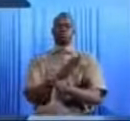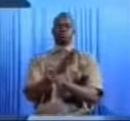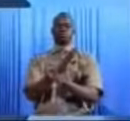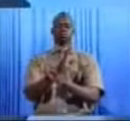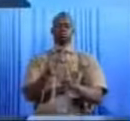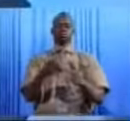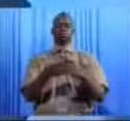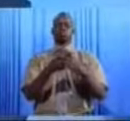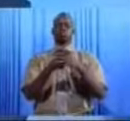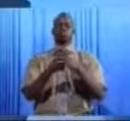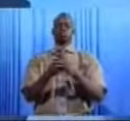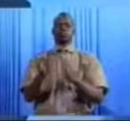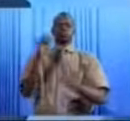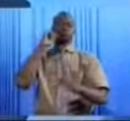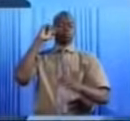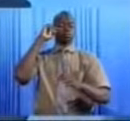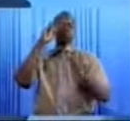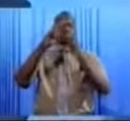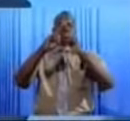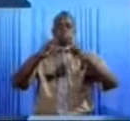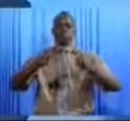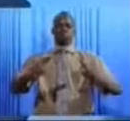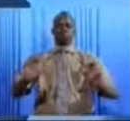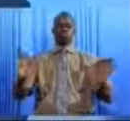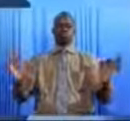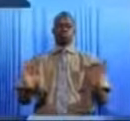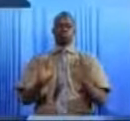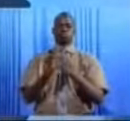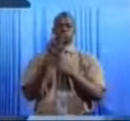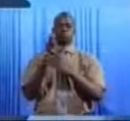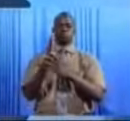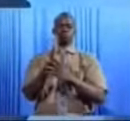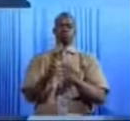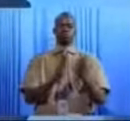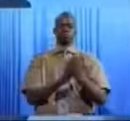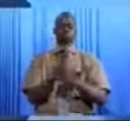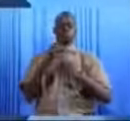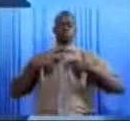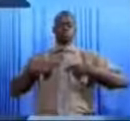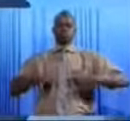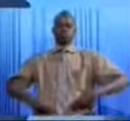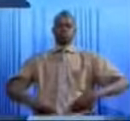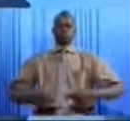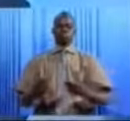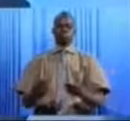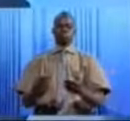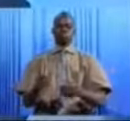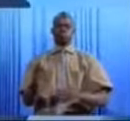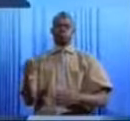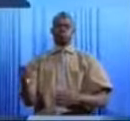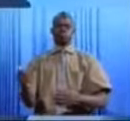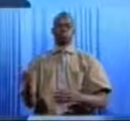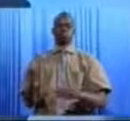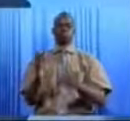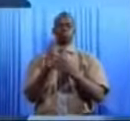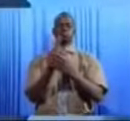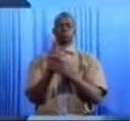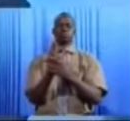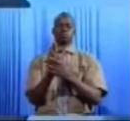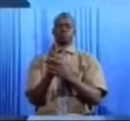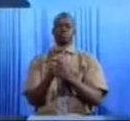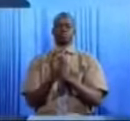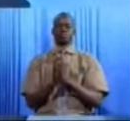dans le village des damnés gong est une fête partagée par les habitants de la localité et leurs autres cas d'ouattara iñaki